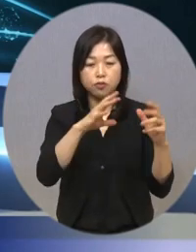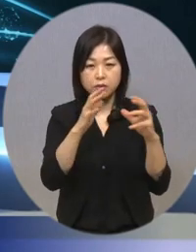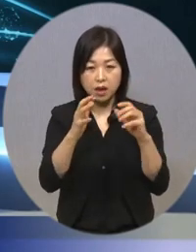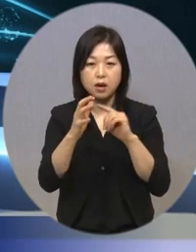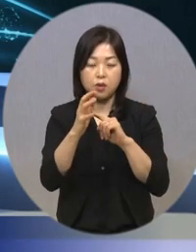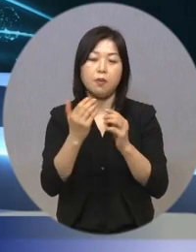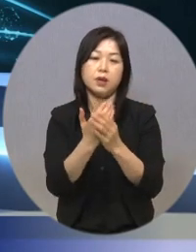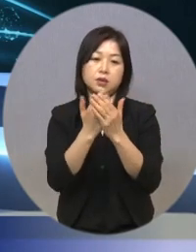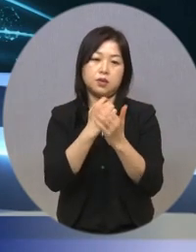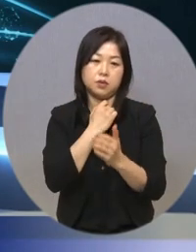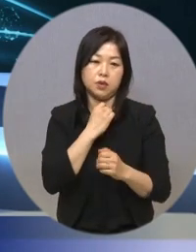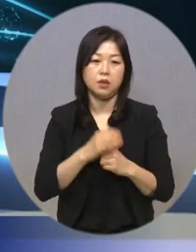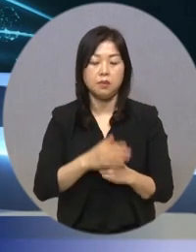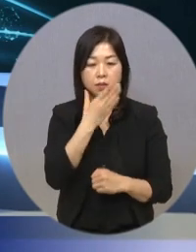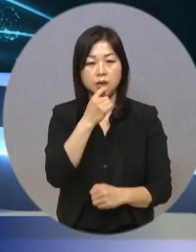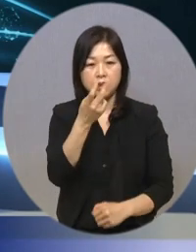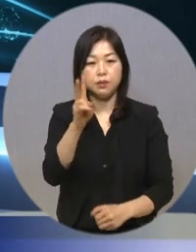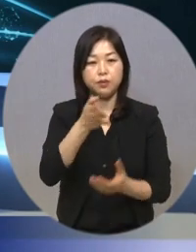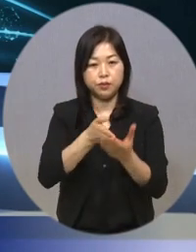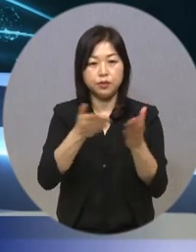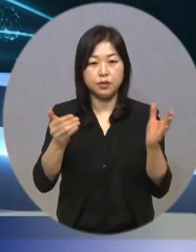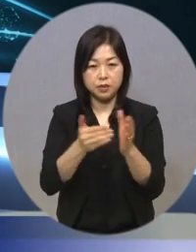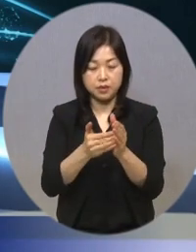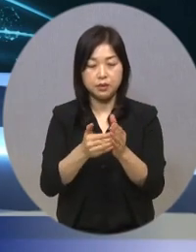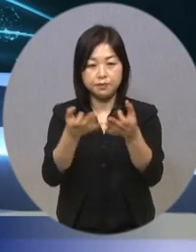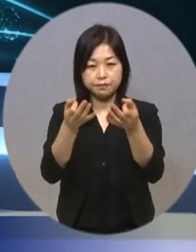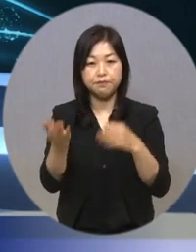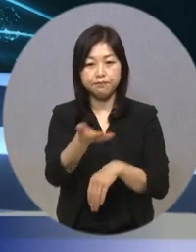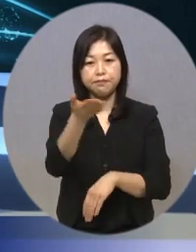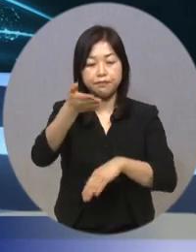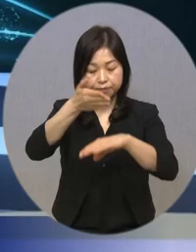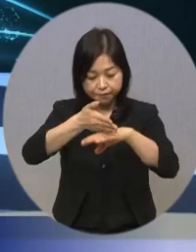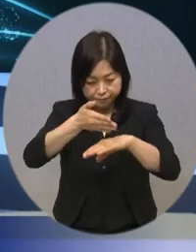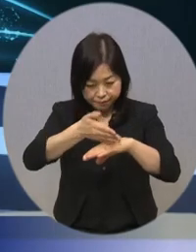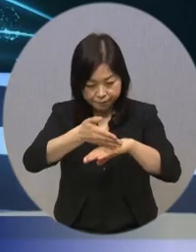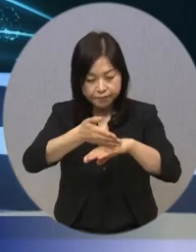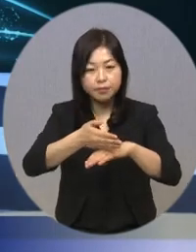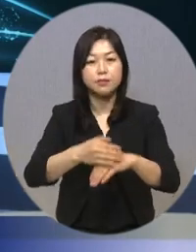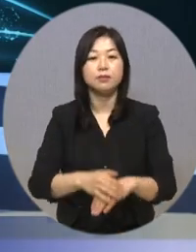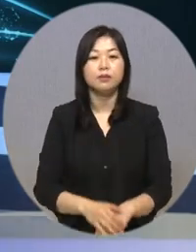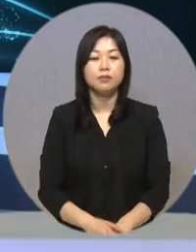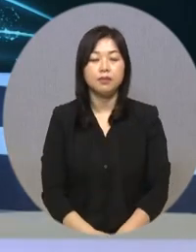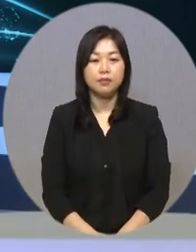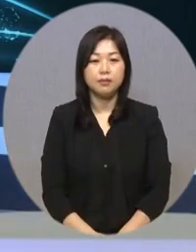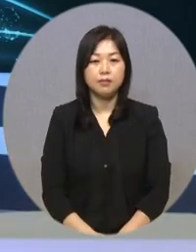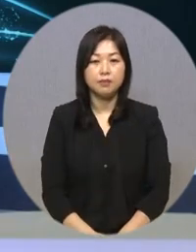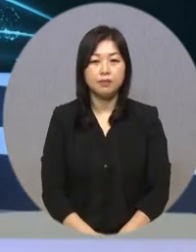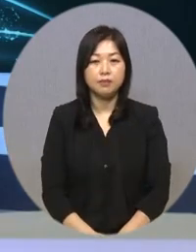바랍니다. 이상 복지TV 뉴스를 마칩니다. 시청해주신 여러분 고맙습니다.